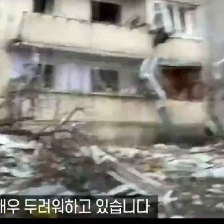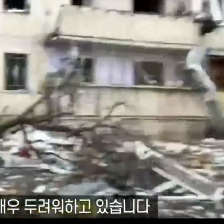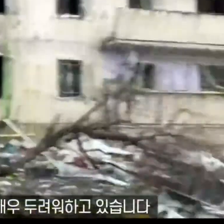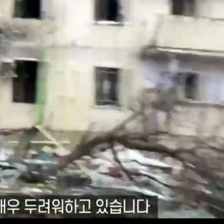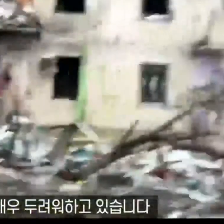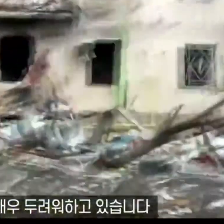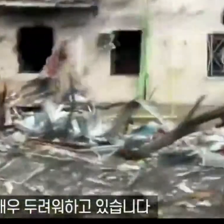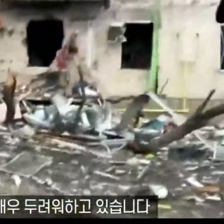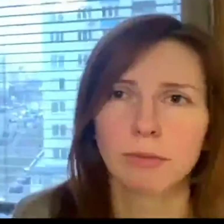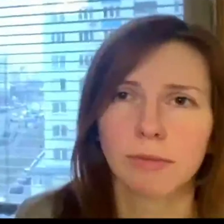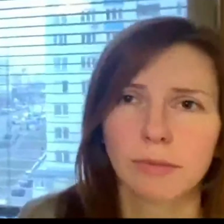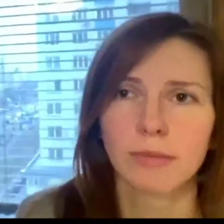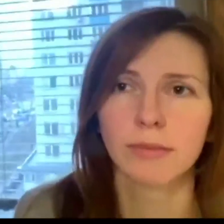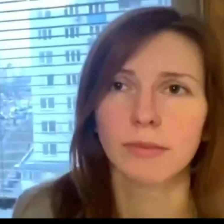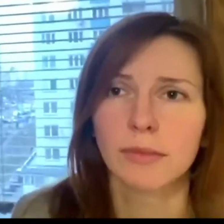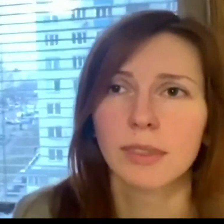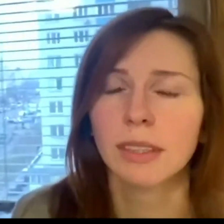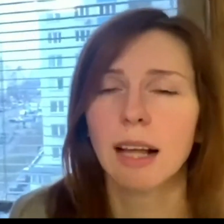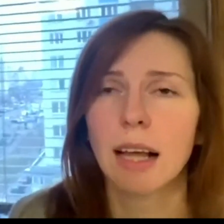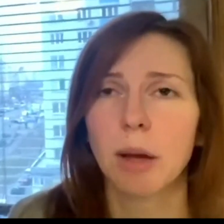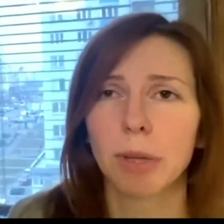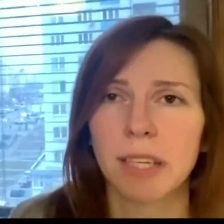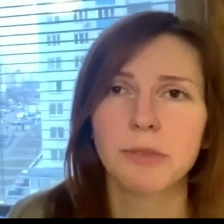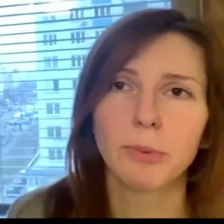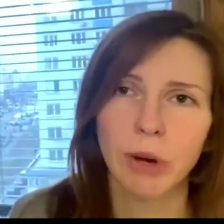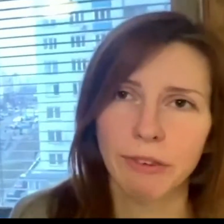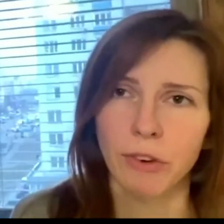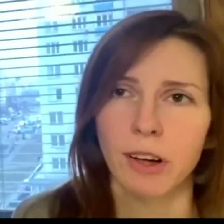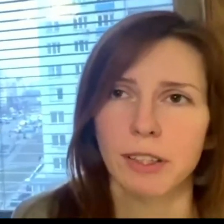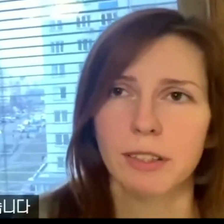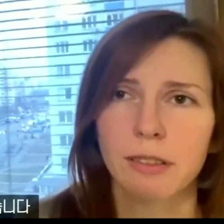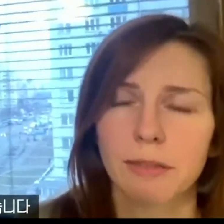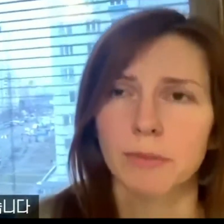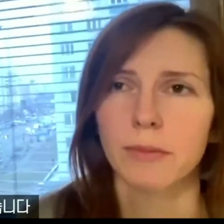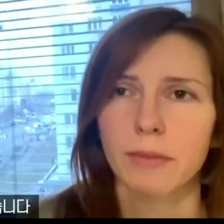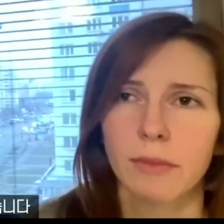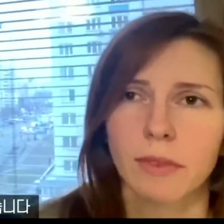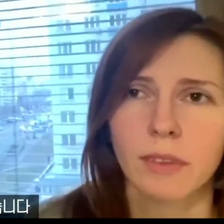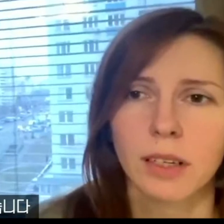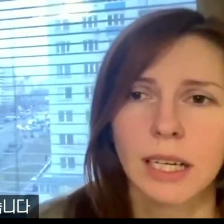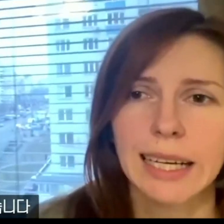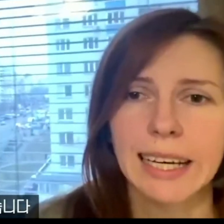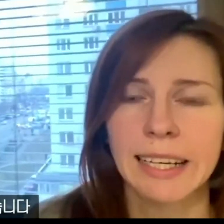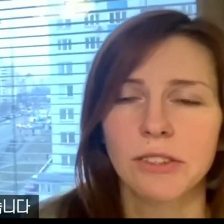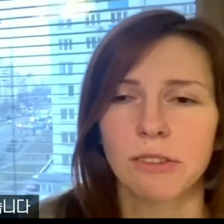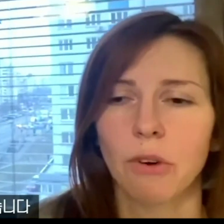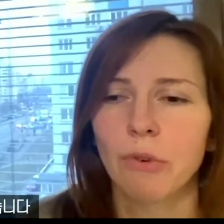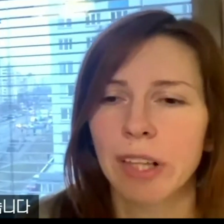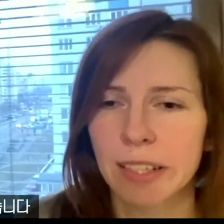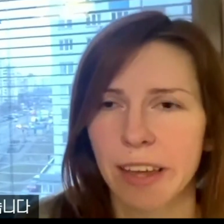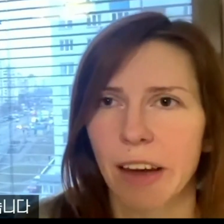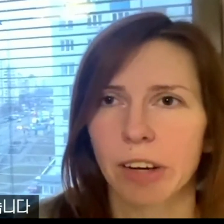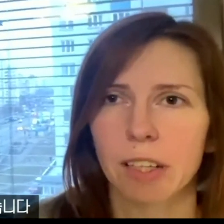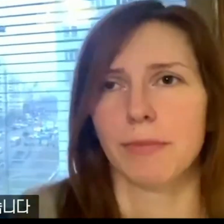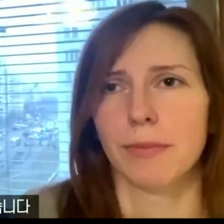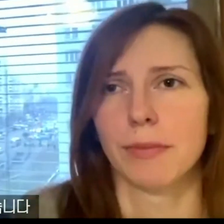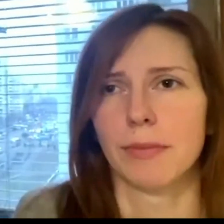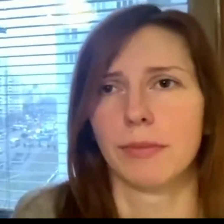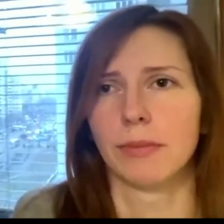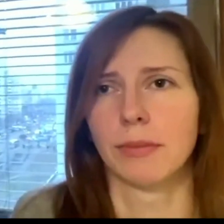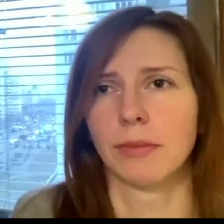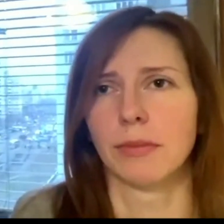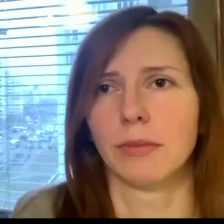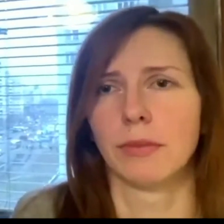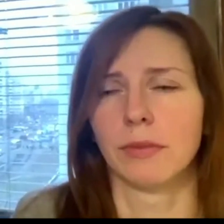very, very afraid. Пожалуйста, молитесь за нас. Please pray for us. Это действительно страшно. It's really scary.